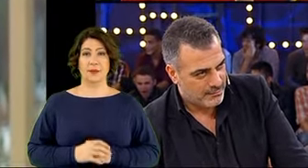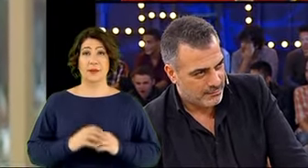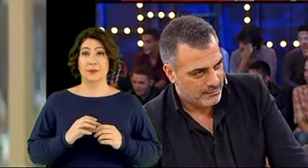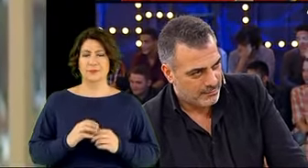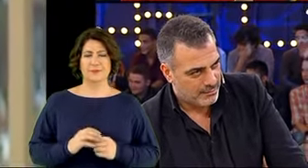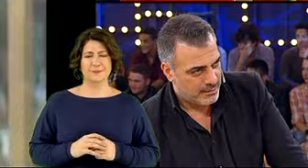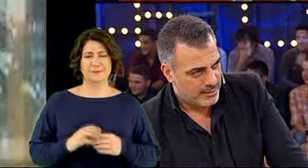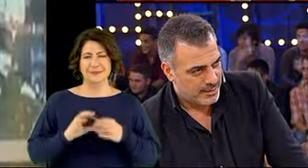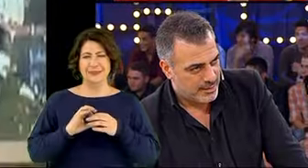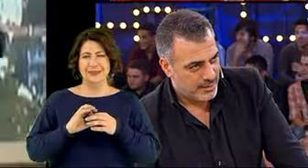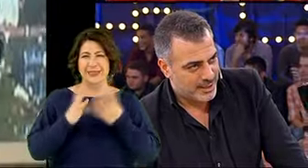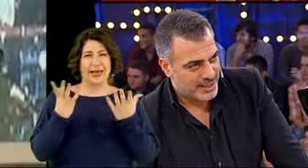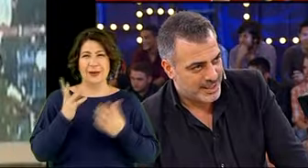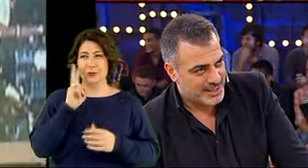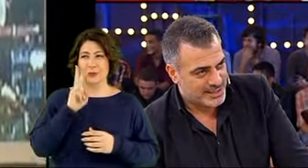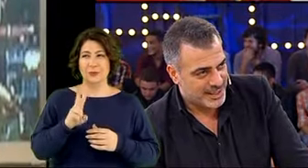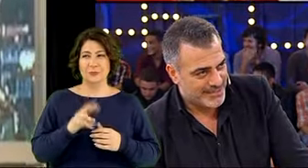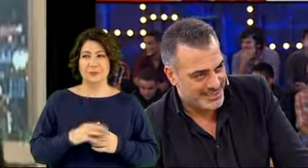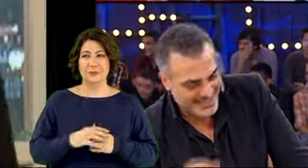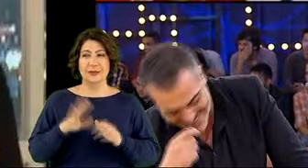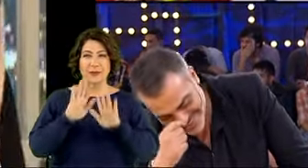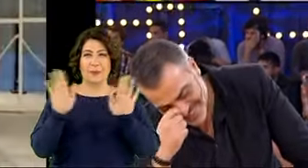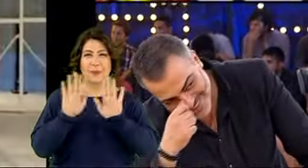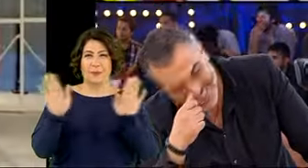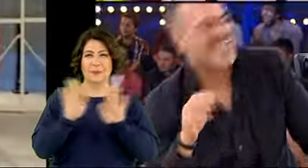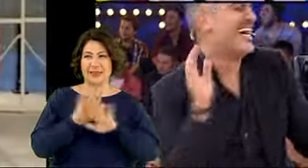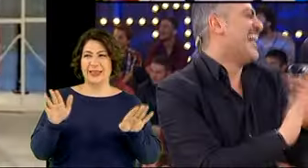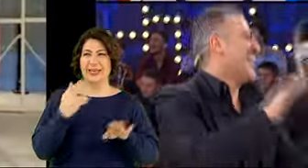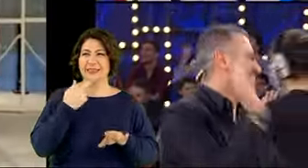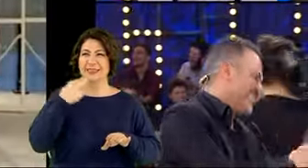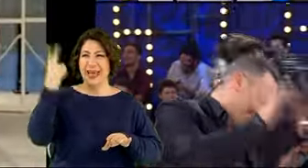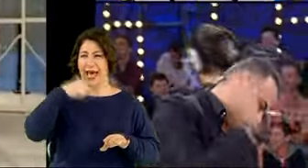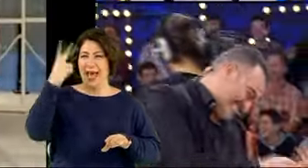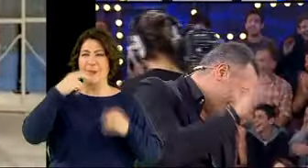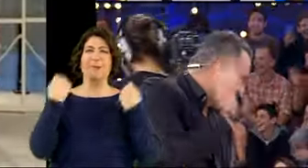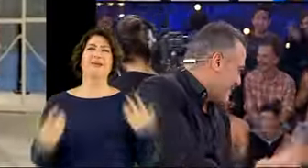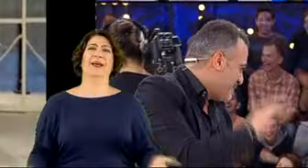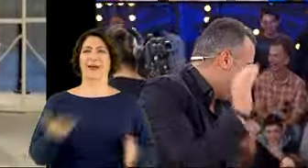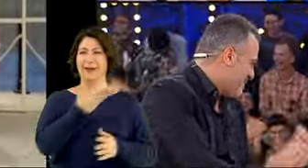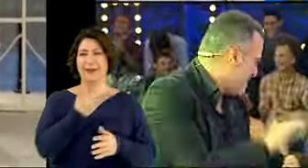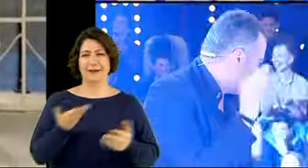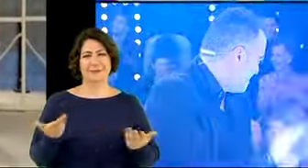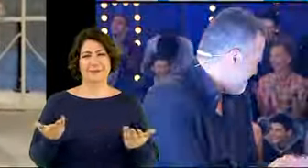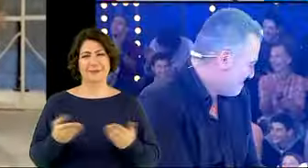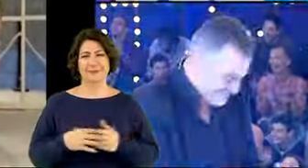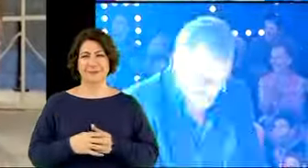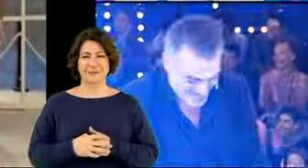Neler gördüm, neler neler. Abi tamam yeter. Kızcağız burada perişan mı oldu?